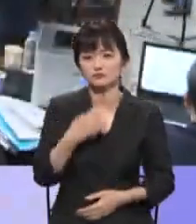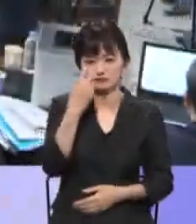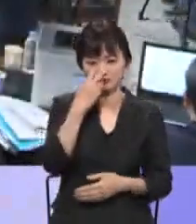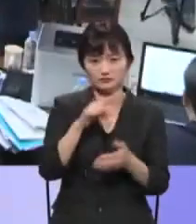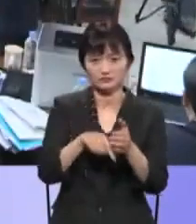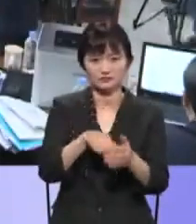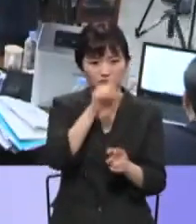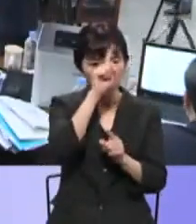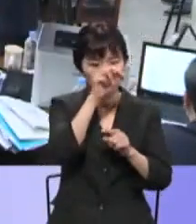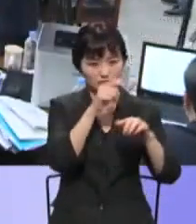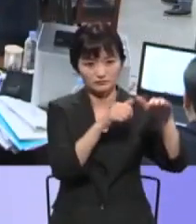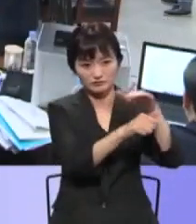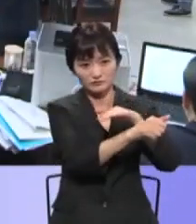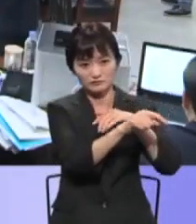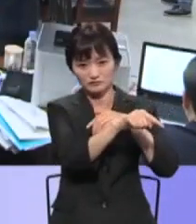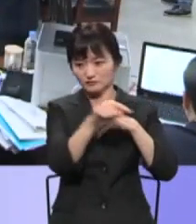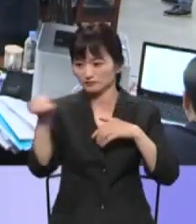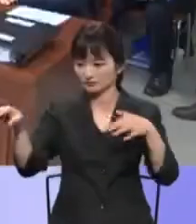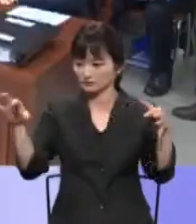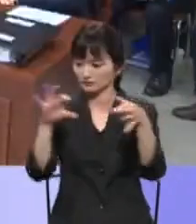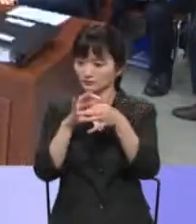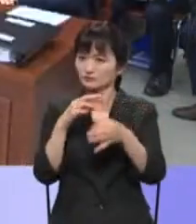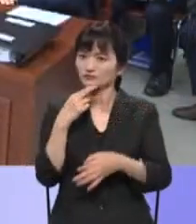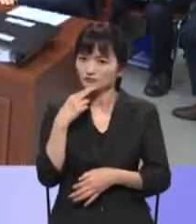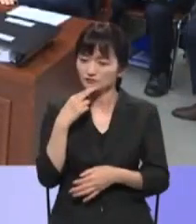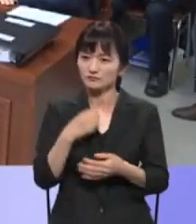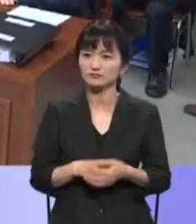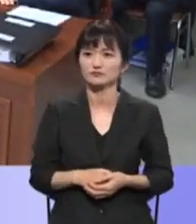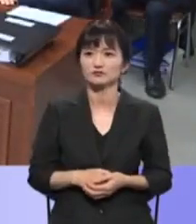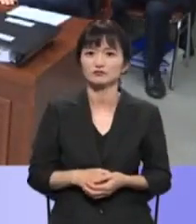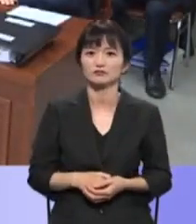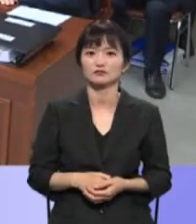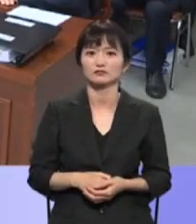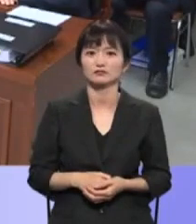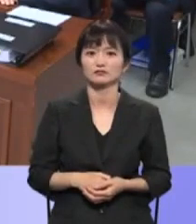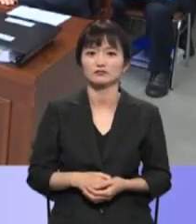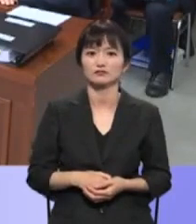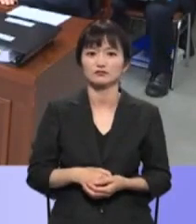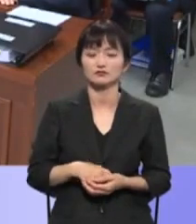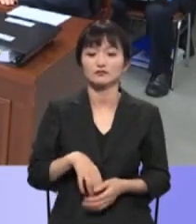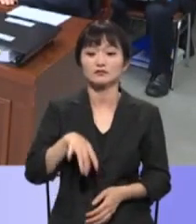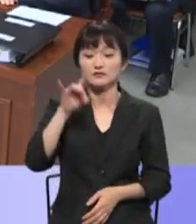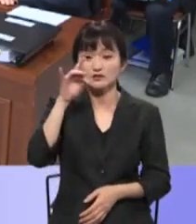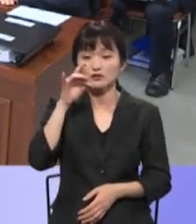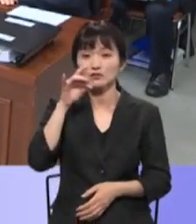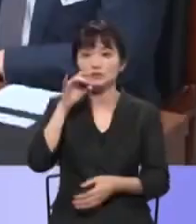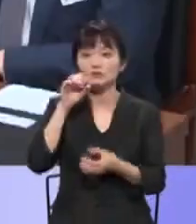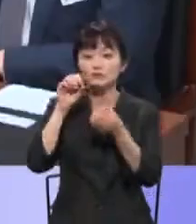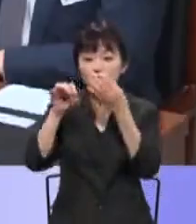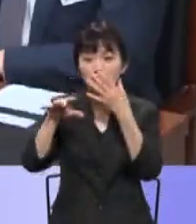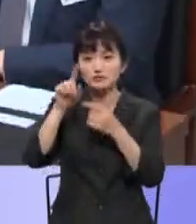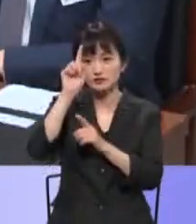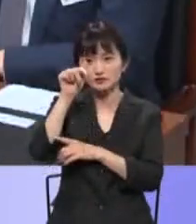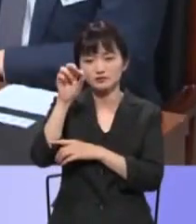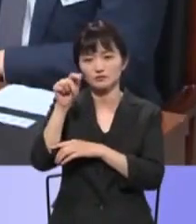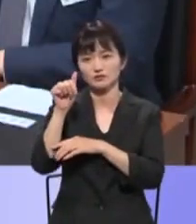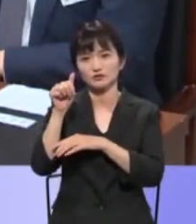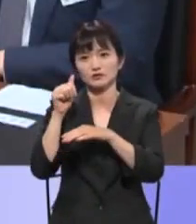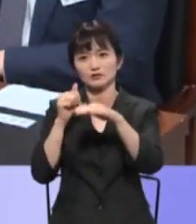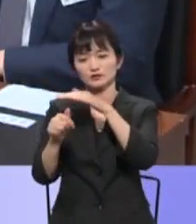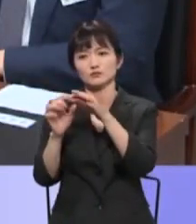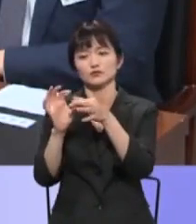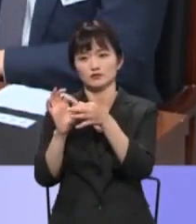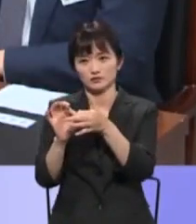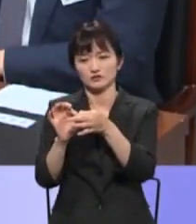대표와의 연계성을 하나도 시사하지 않다가 처음으로 이재명 대표의 이야기가 나온 거거든요. 대북 송금 관련돼서. 그러다 보니까 민주당이 갑자기 전폭